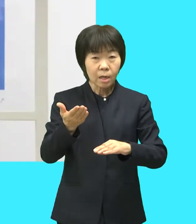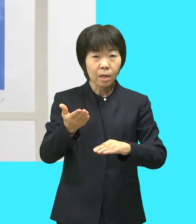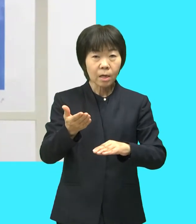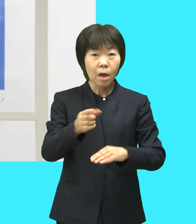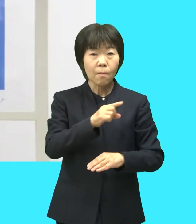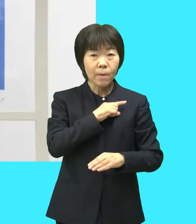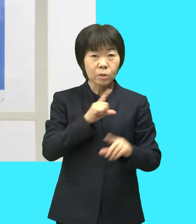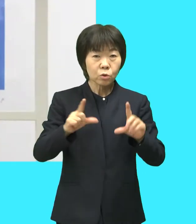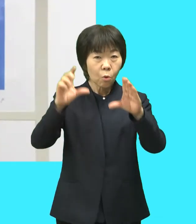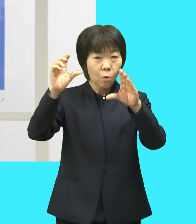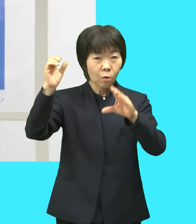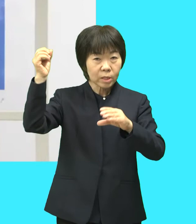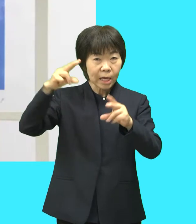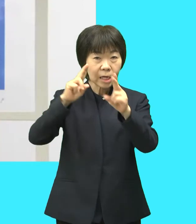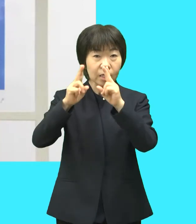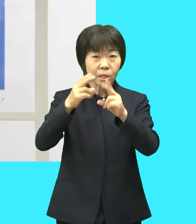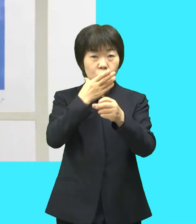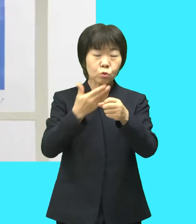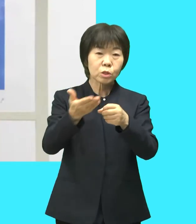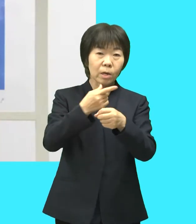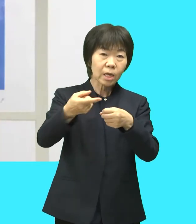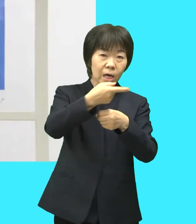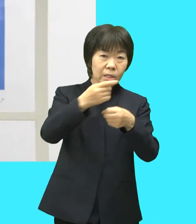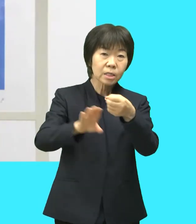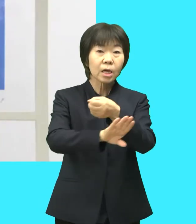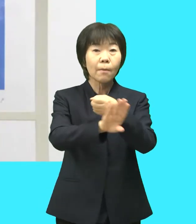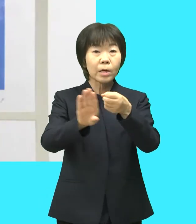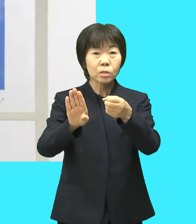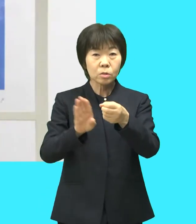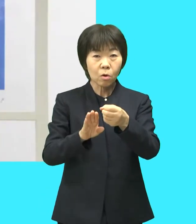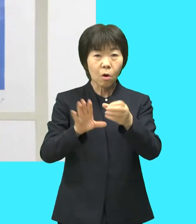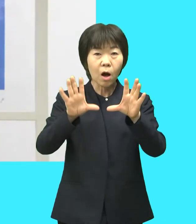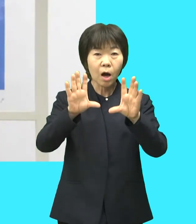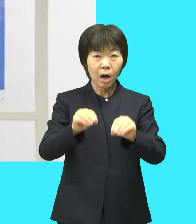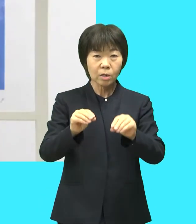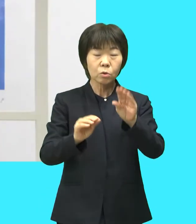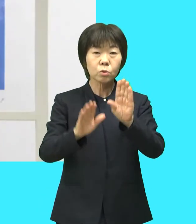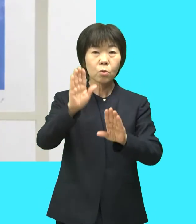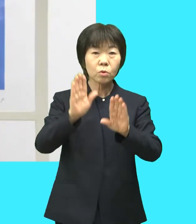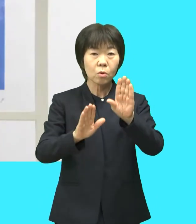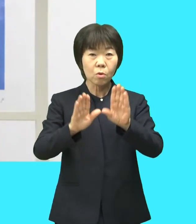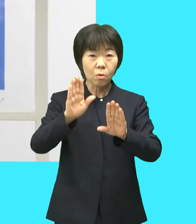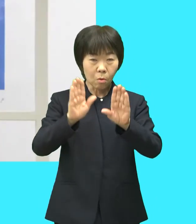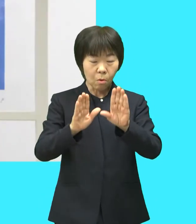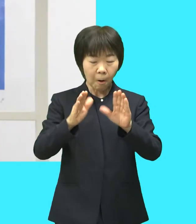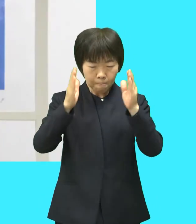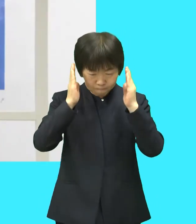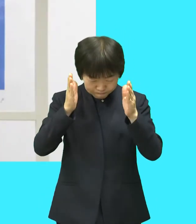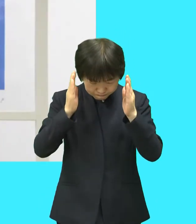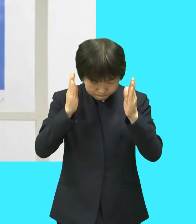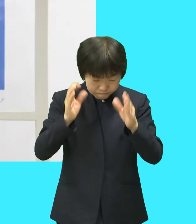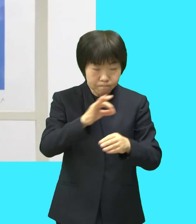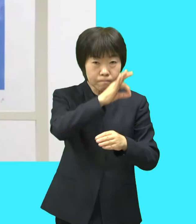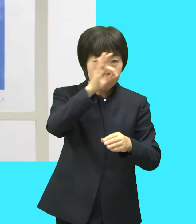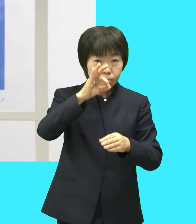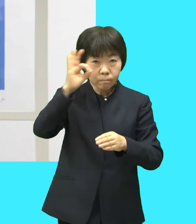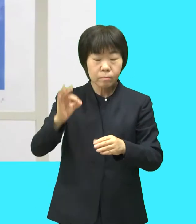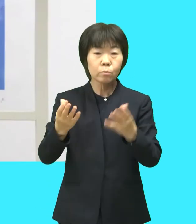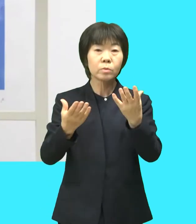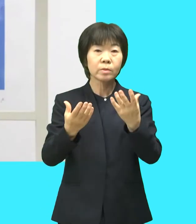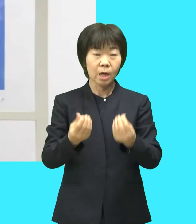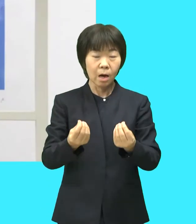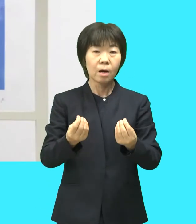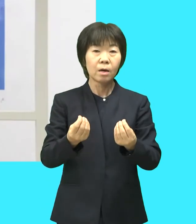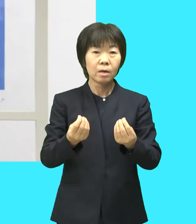東京電力の福島第一原発の廃炉の状況を 非常に熱心に視察をされました